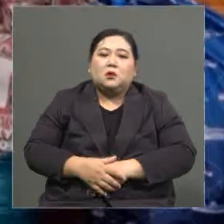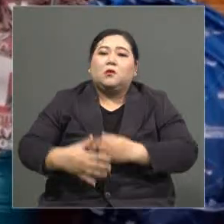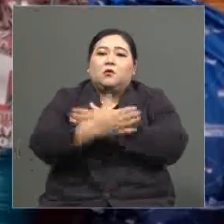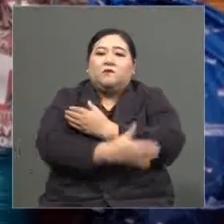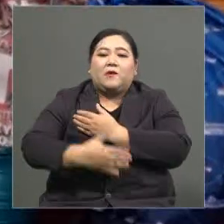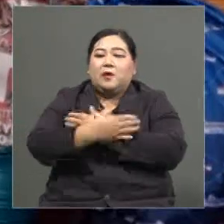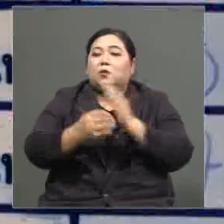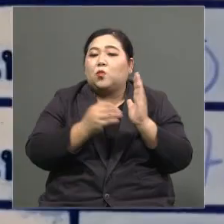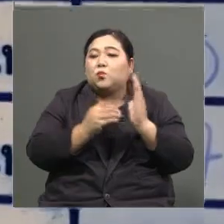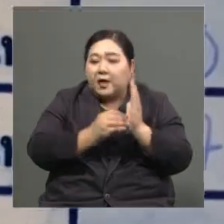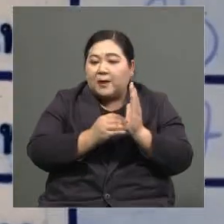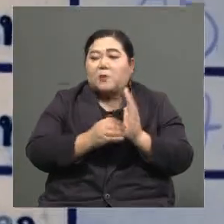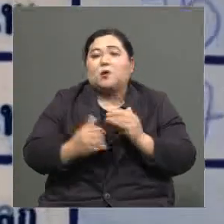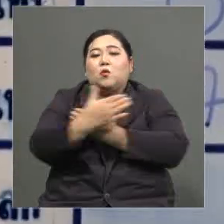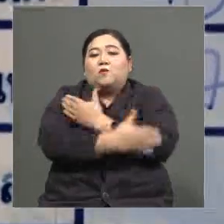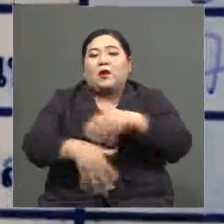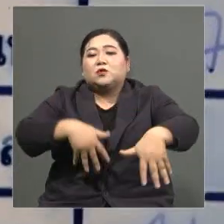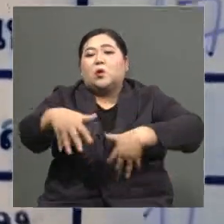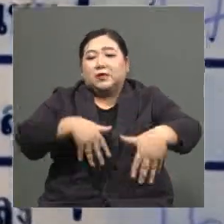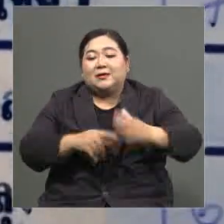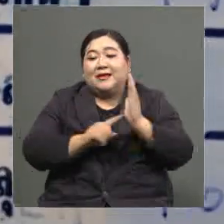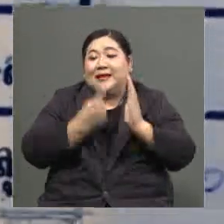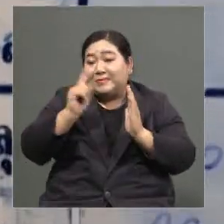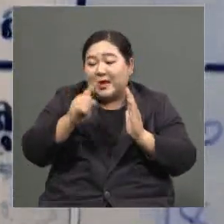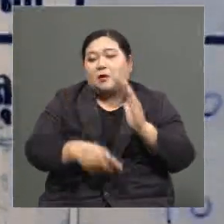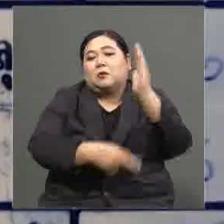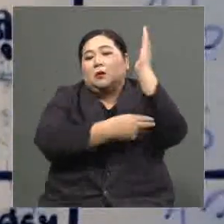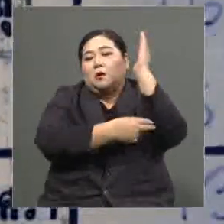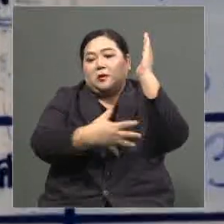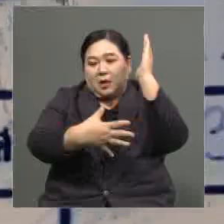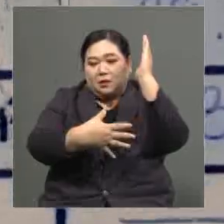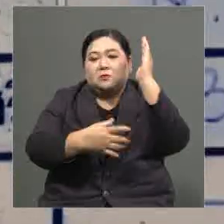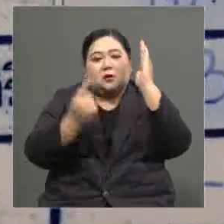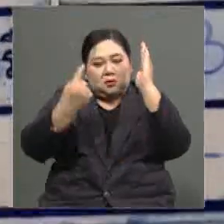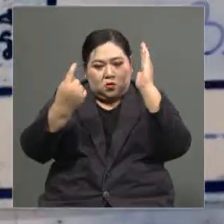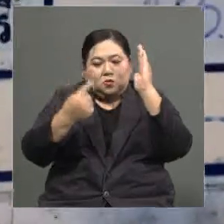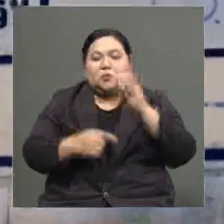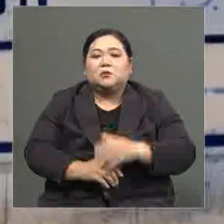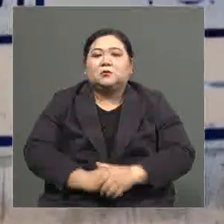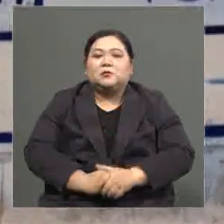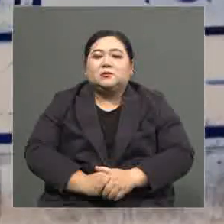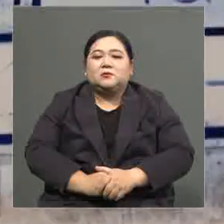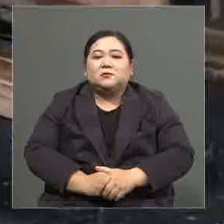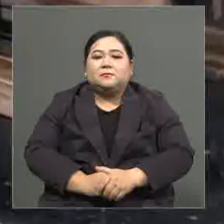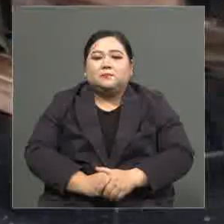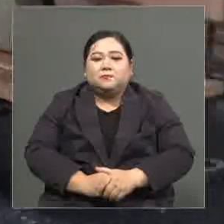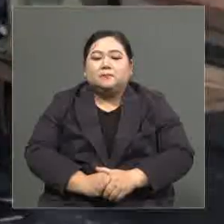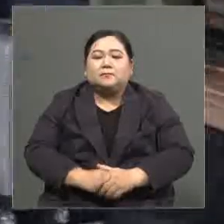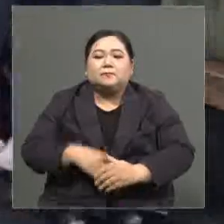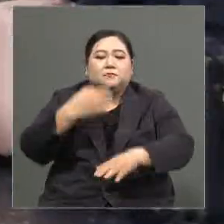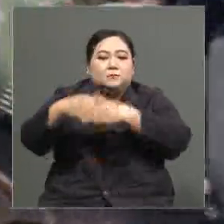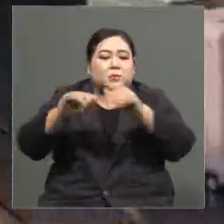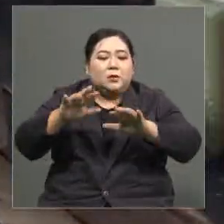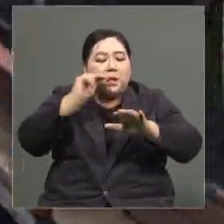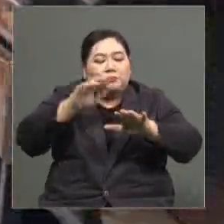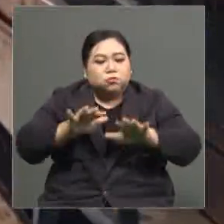ขบวนรถท้องถิ่นจะตั้งต้นและก็สิ้นสุดการเดินทางแค่สถานีรถไฟชุมทางหาดใหญ่จนกว่าสถานการณ์จะคลี่คลายครับตอน